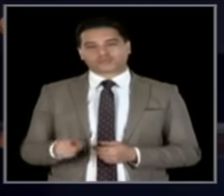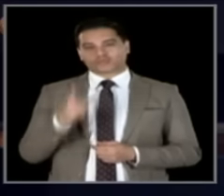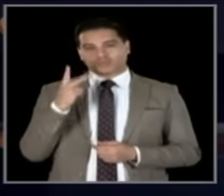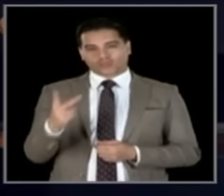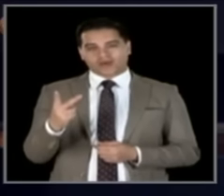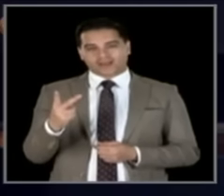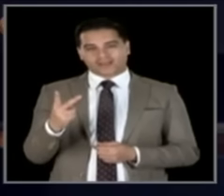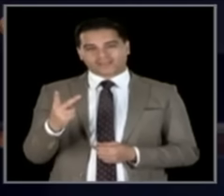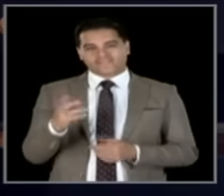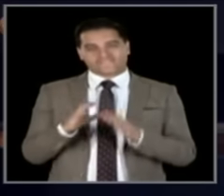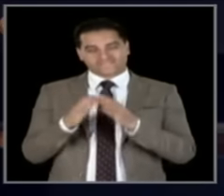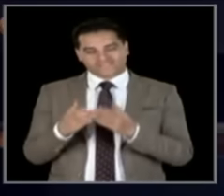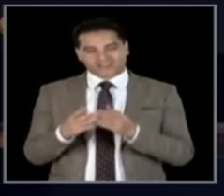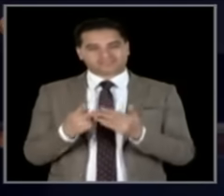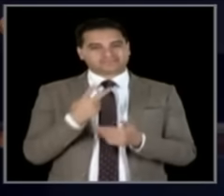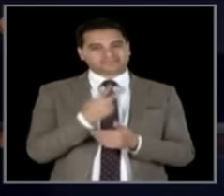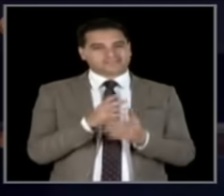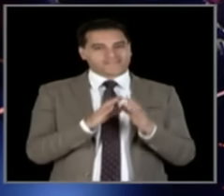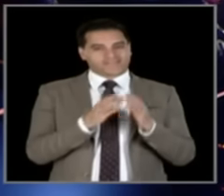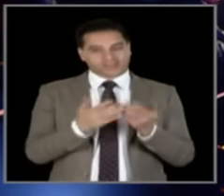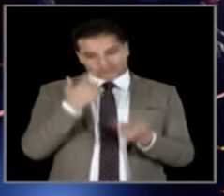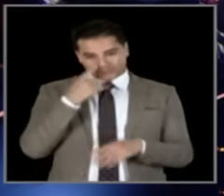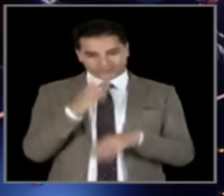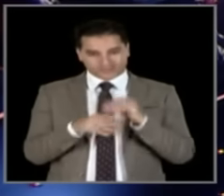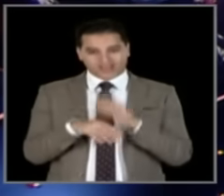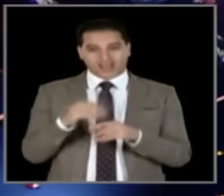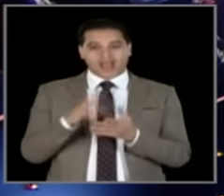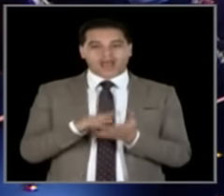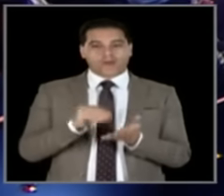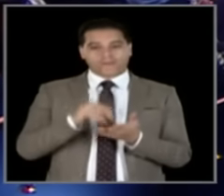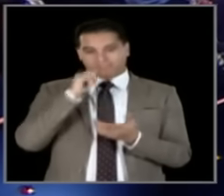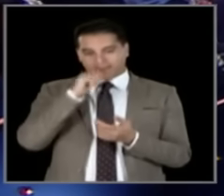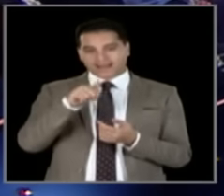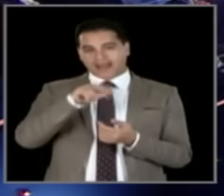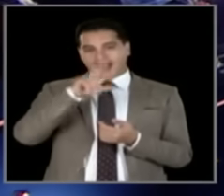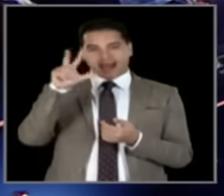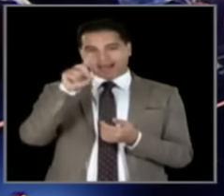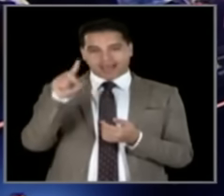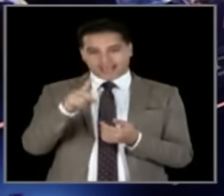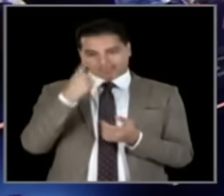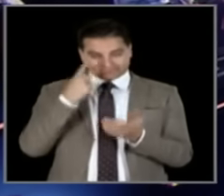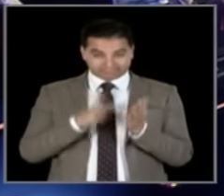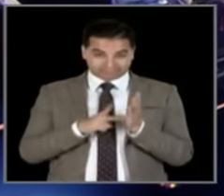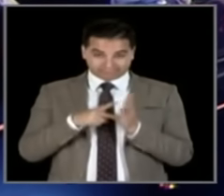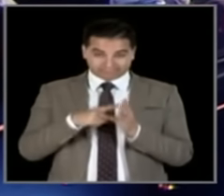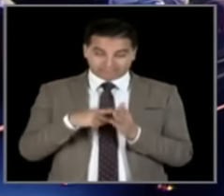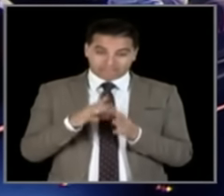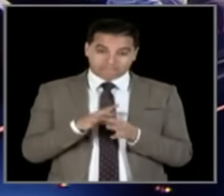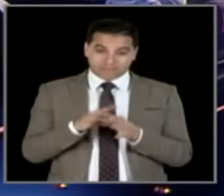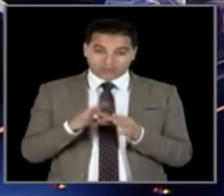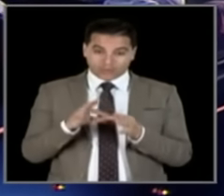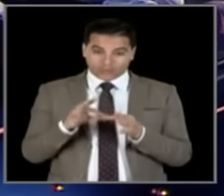سؤالين لكل فريق، وأول سؤال ألاء. تفضلي يا ألاء. ألاء السنباطي.